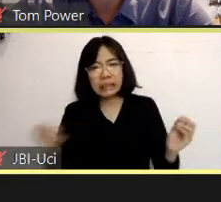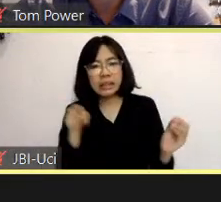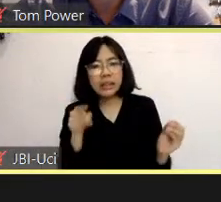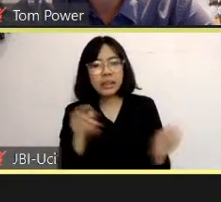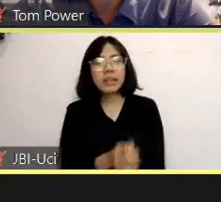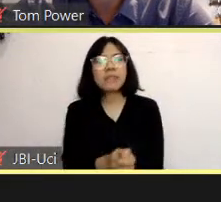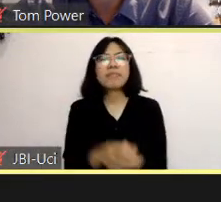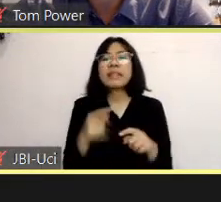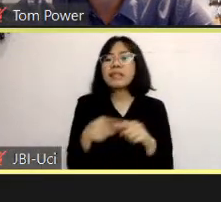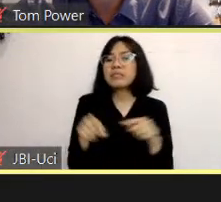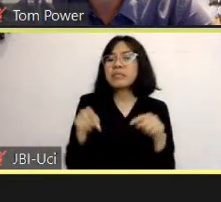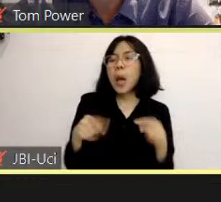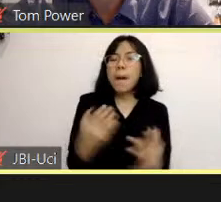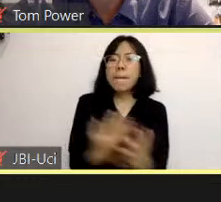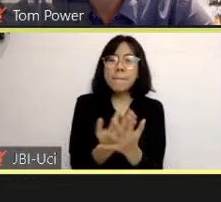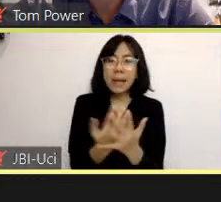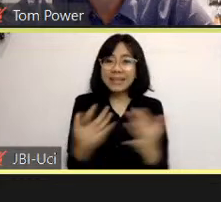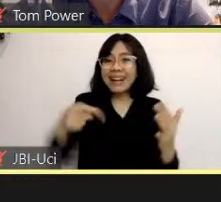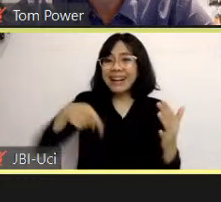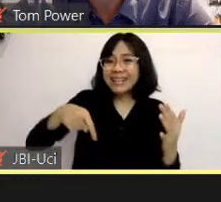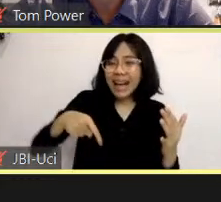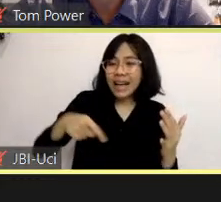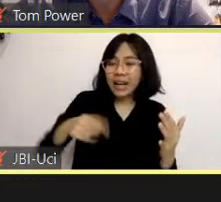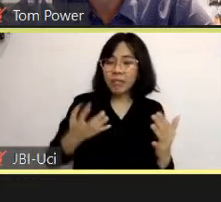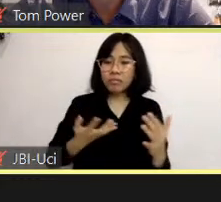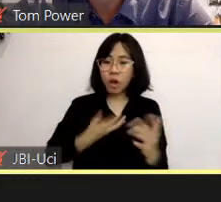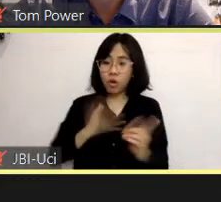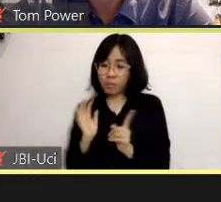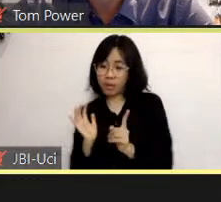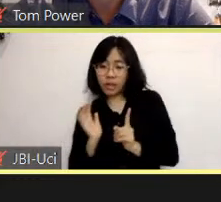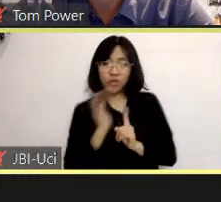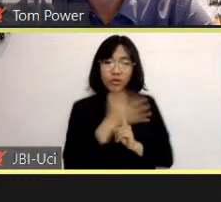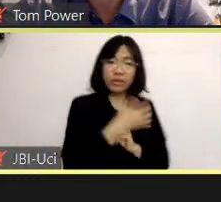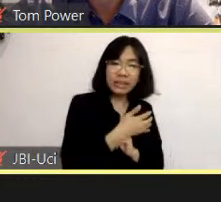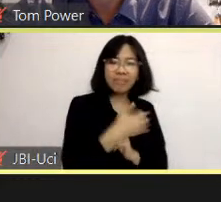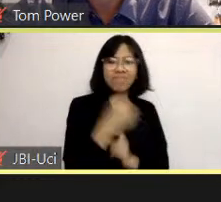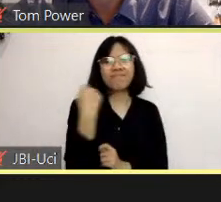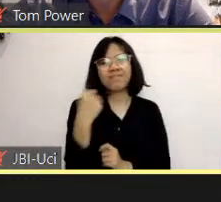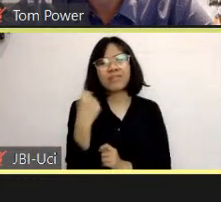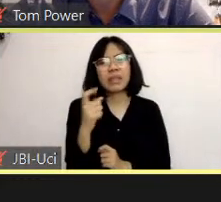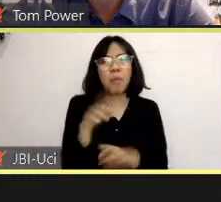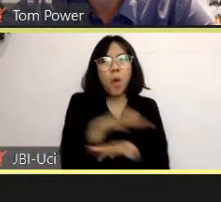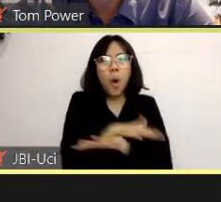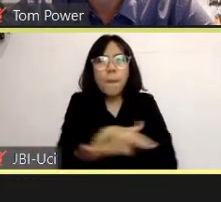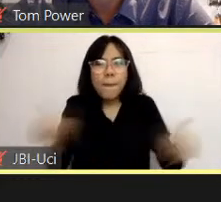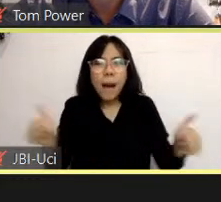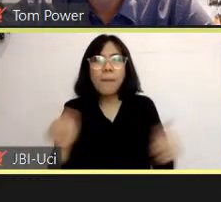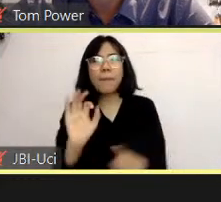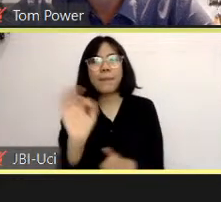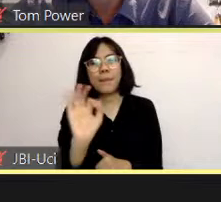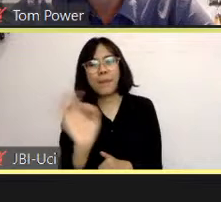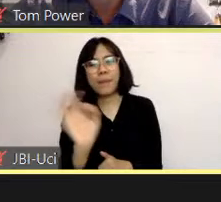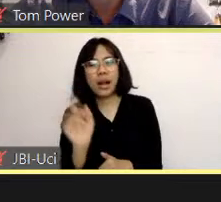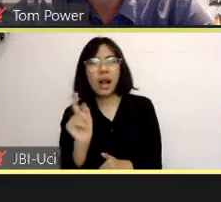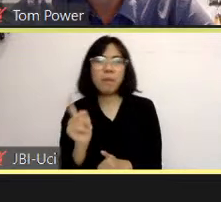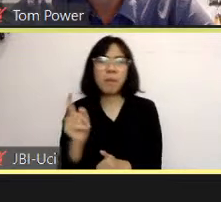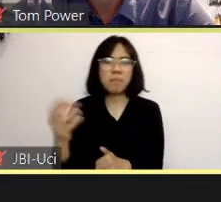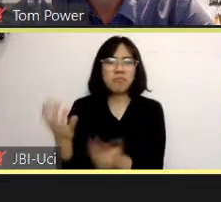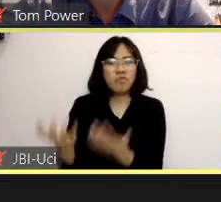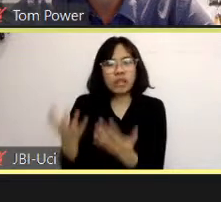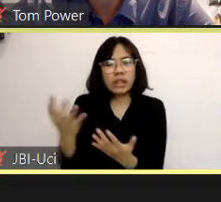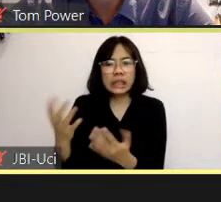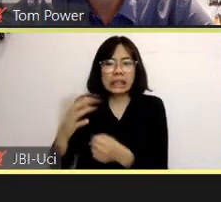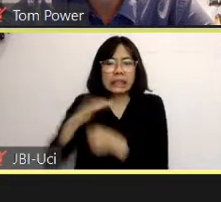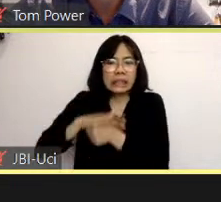punya standar keamanan digital dalam melindungi dirinya dari kemungkinan-kemungkinan serangan digital yang baru